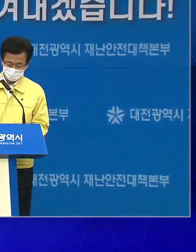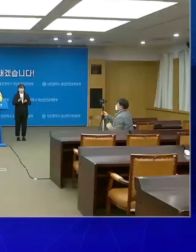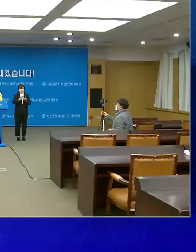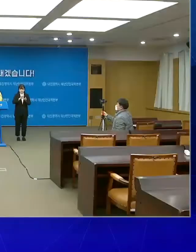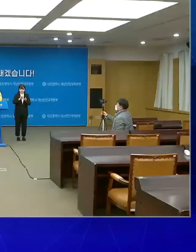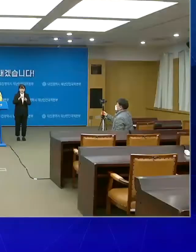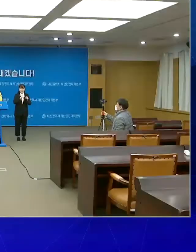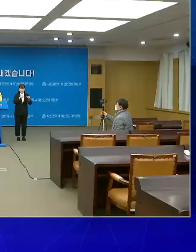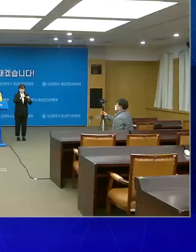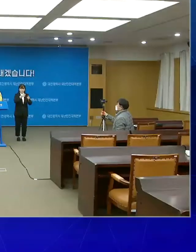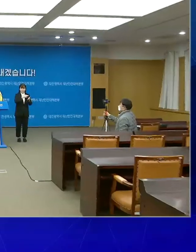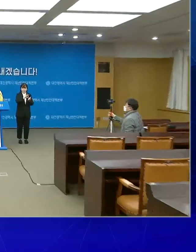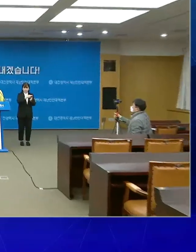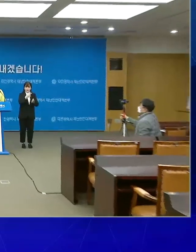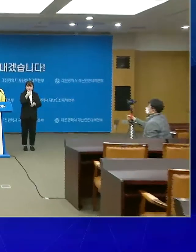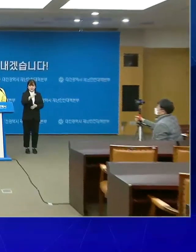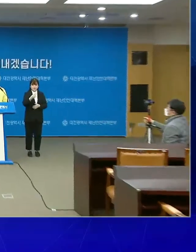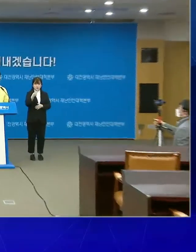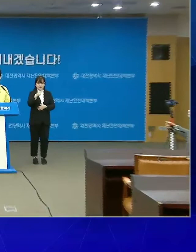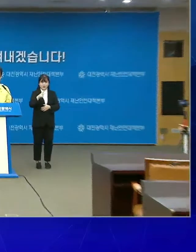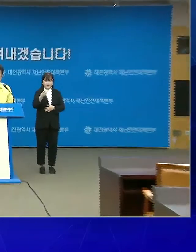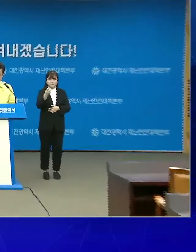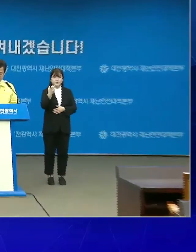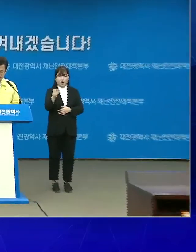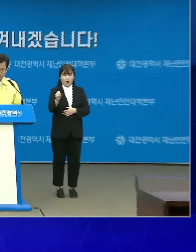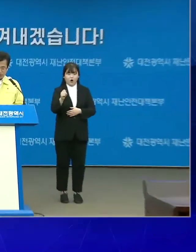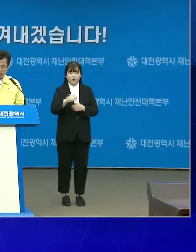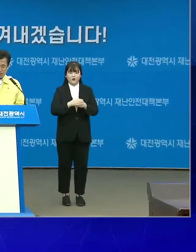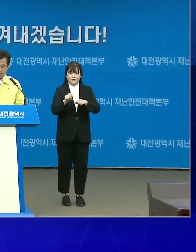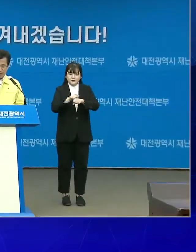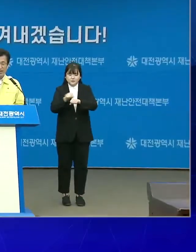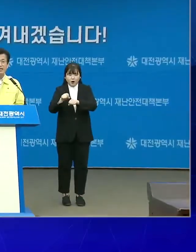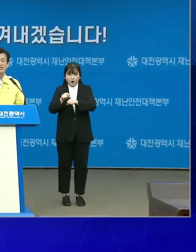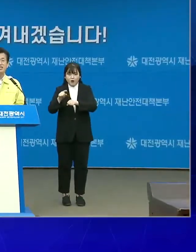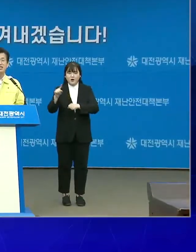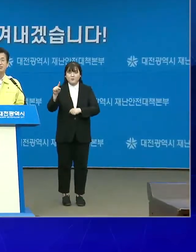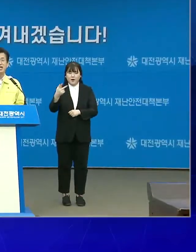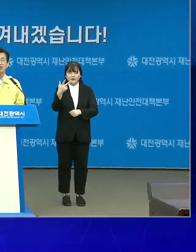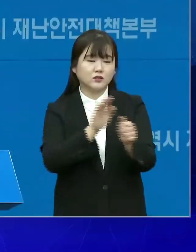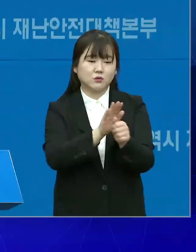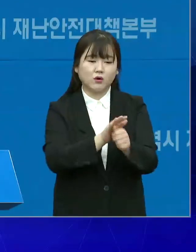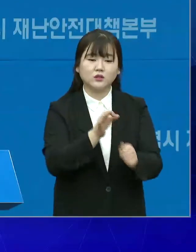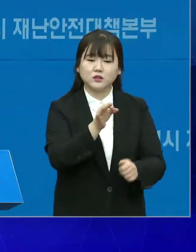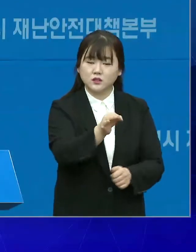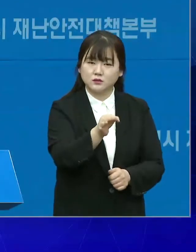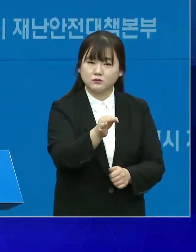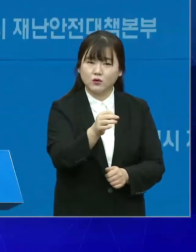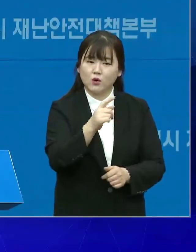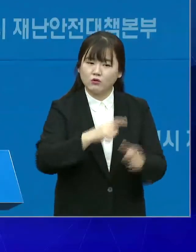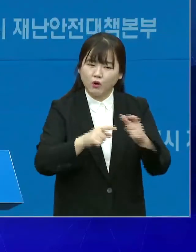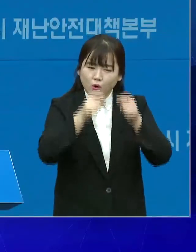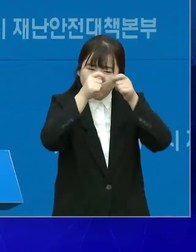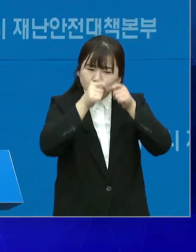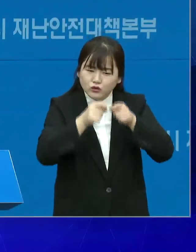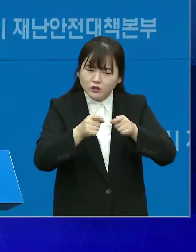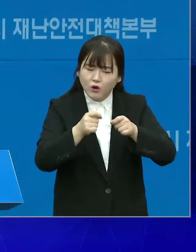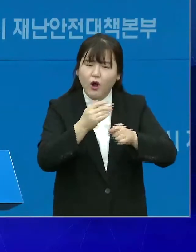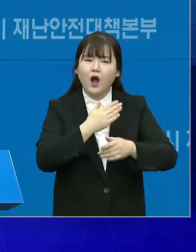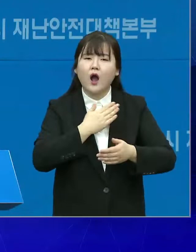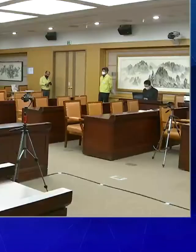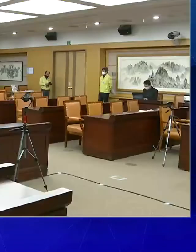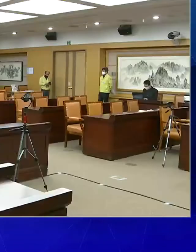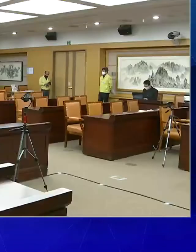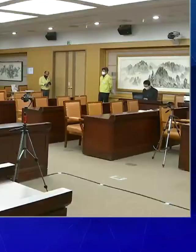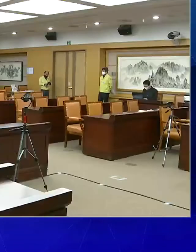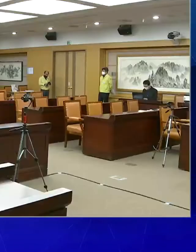400만 가구 에 이르는 것으로 보입니다 어이 어려움을 겪는 국내 에게 국민에게 긴급 재난 점검을 지급하기로